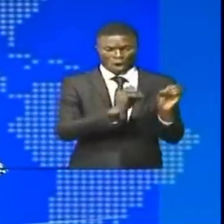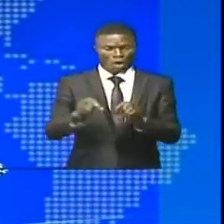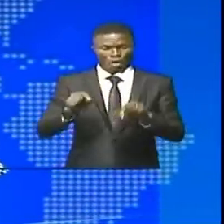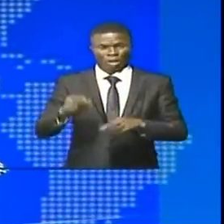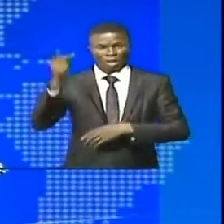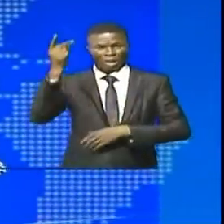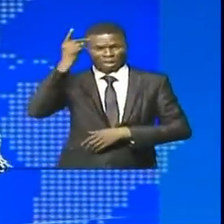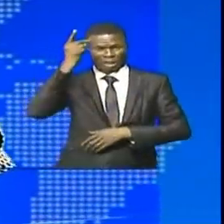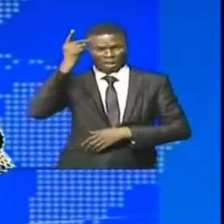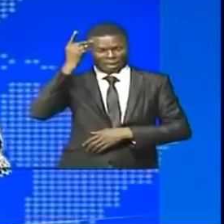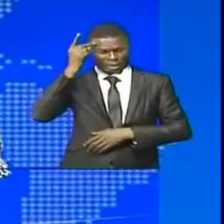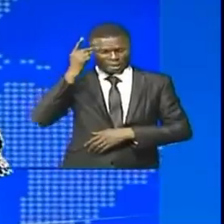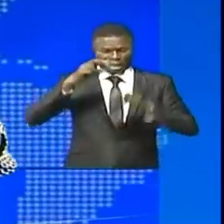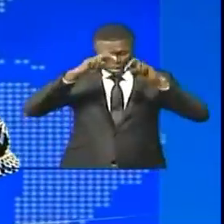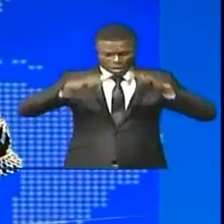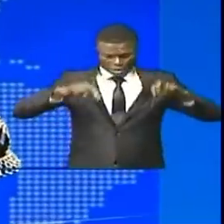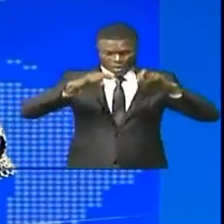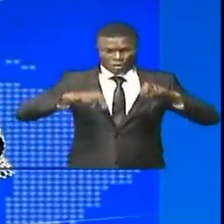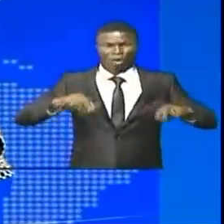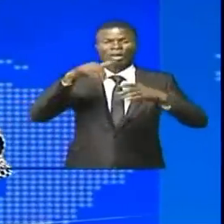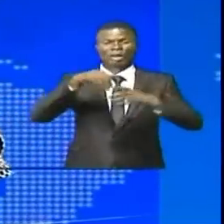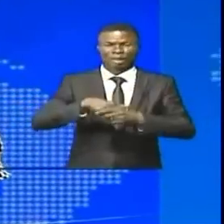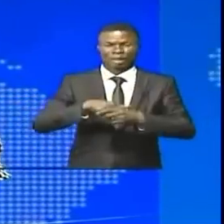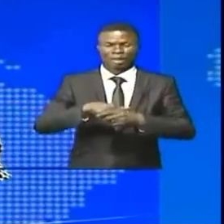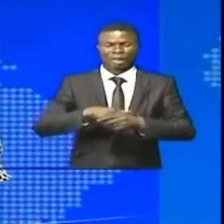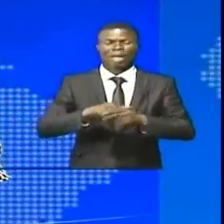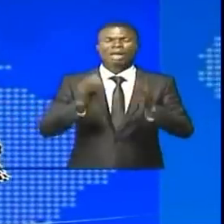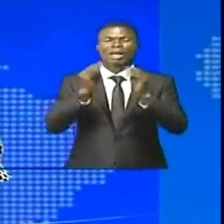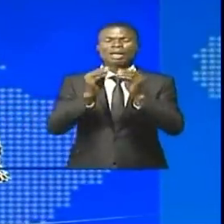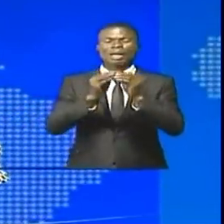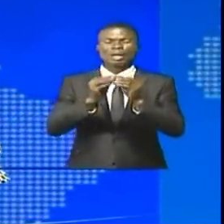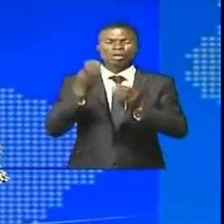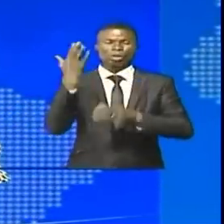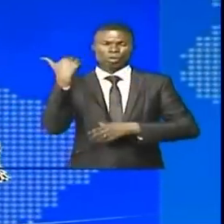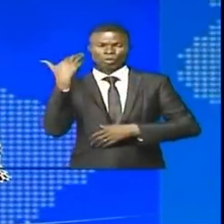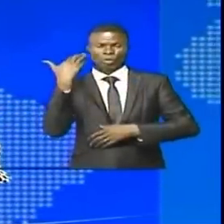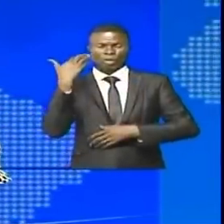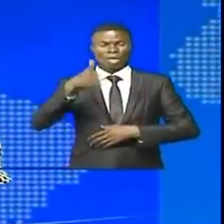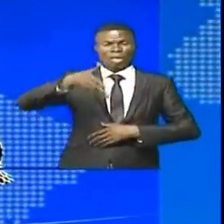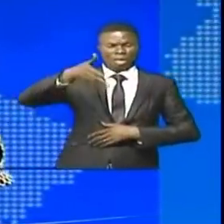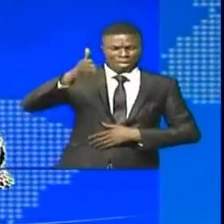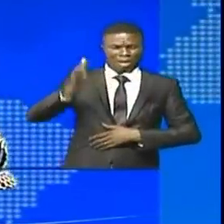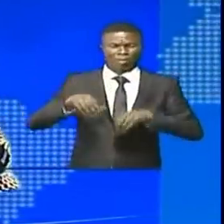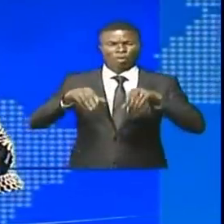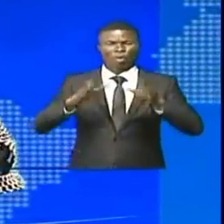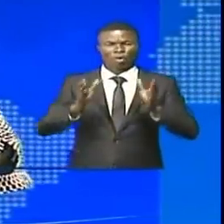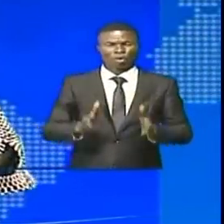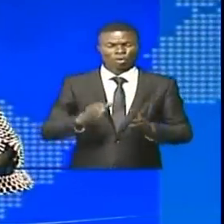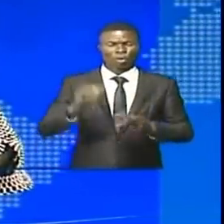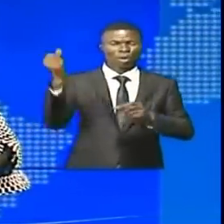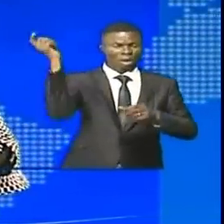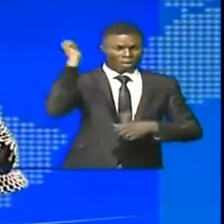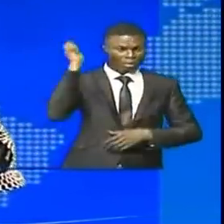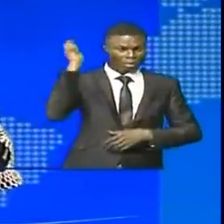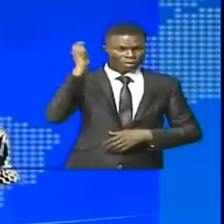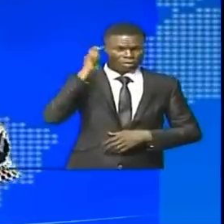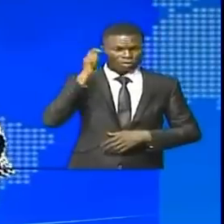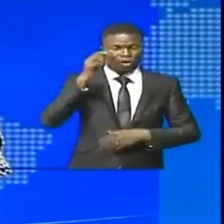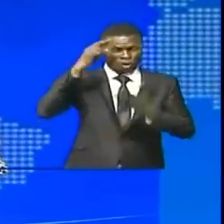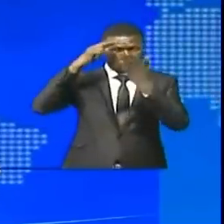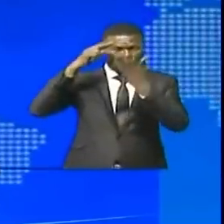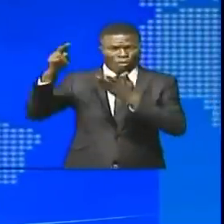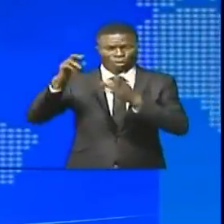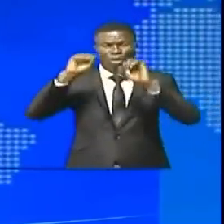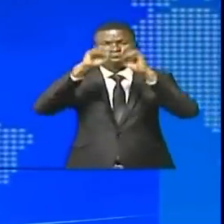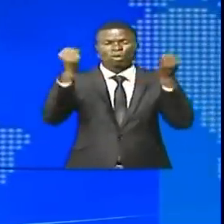été décortiqués au cours d'une table ronde dernièrement les experts qu'on relit les professeurs d'université la